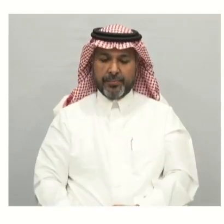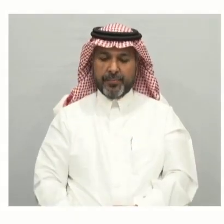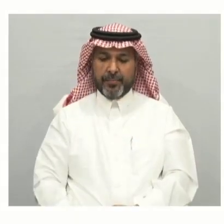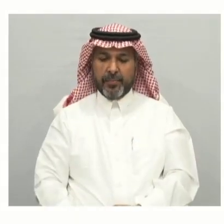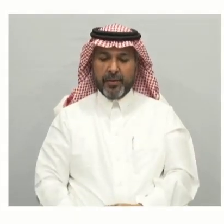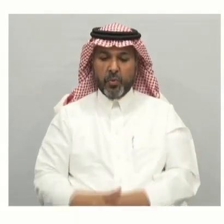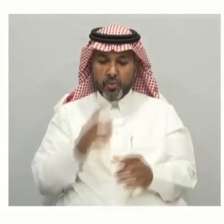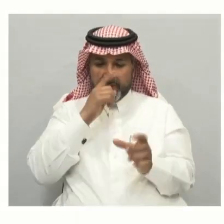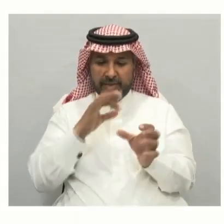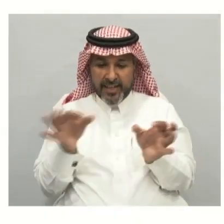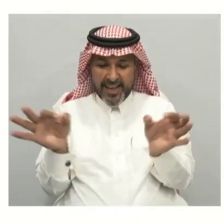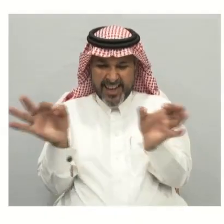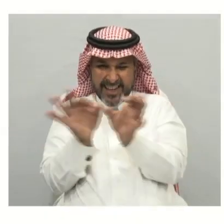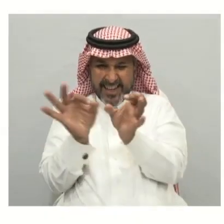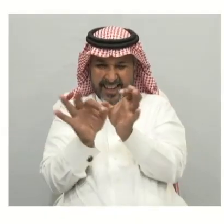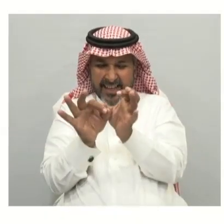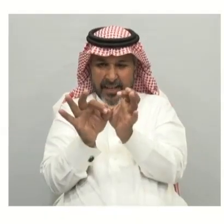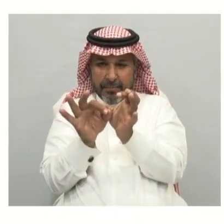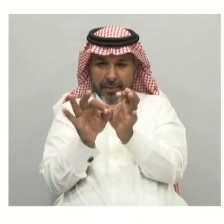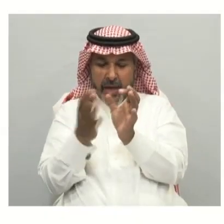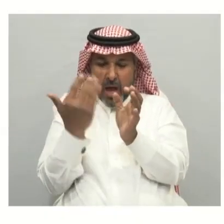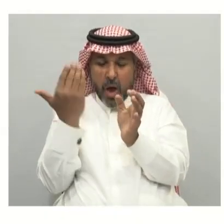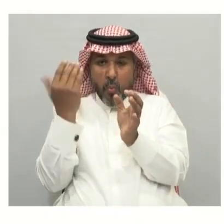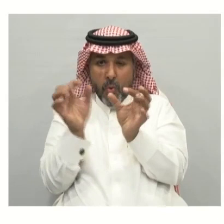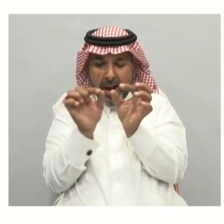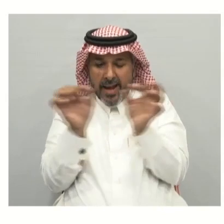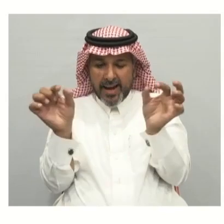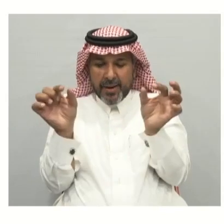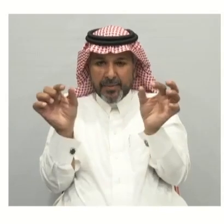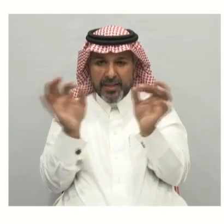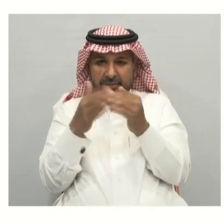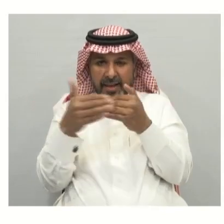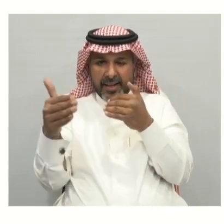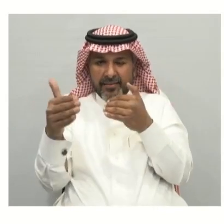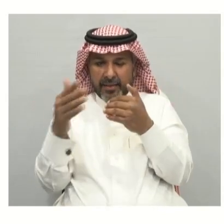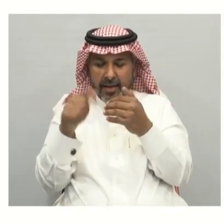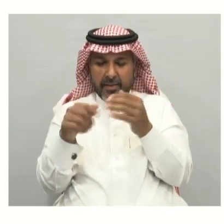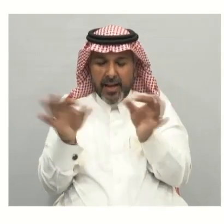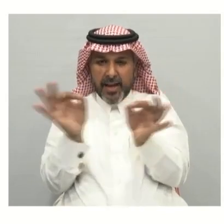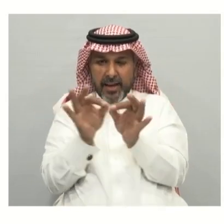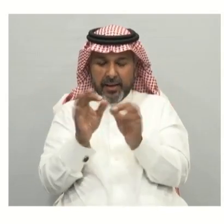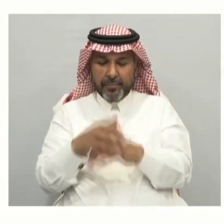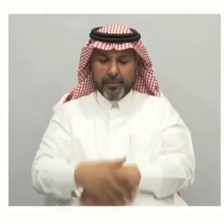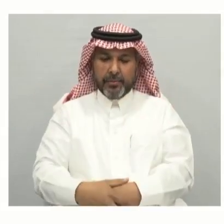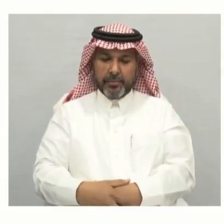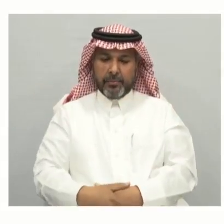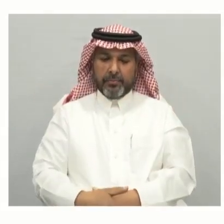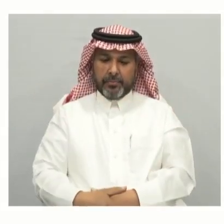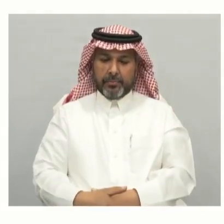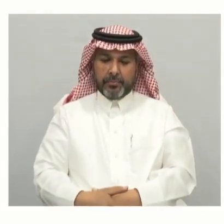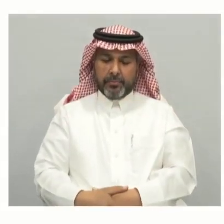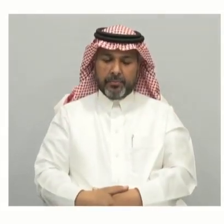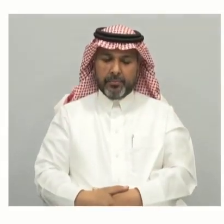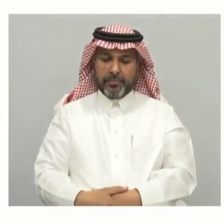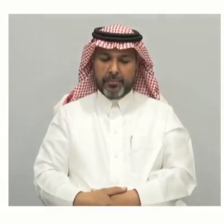نعم يصل الى اربعه عشر الى ان يصل الى اربعه عشر لدينا هنا ايضا ماذا من